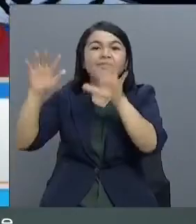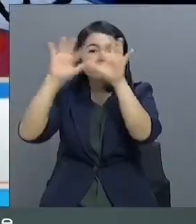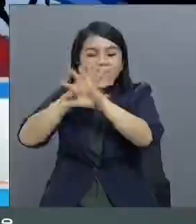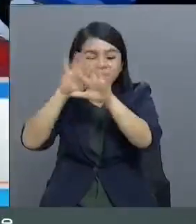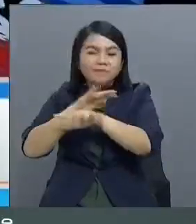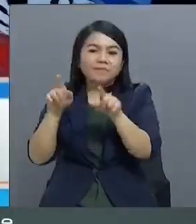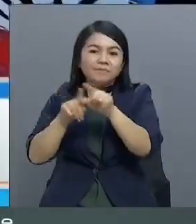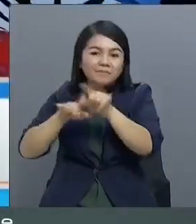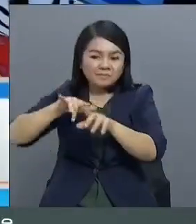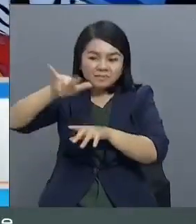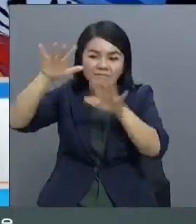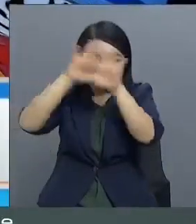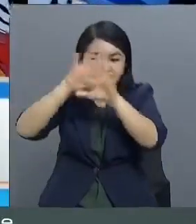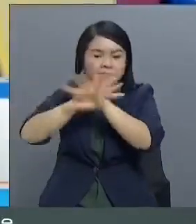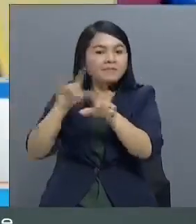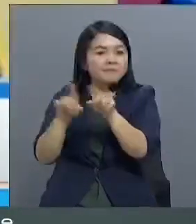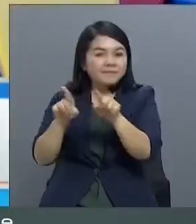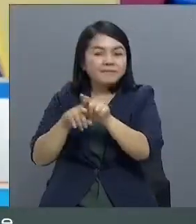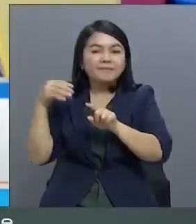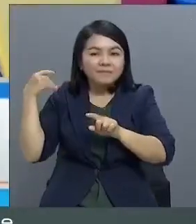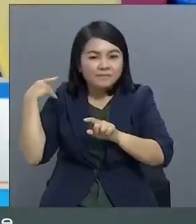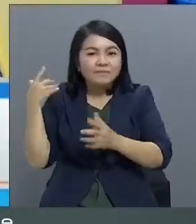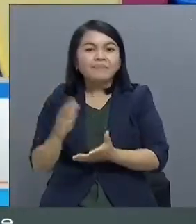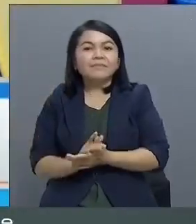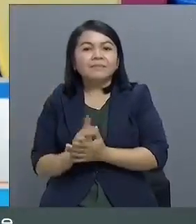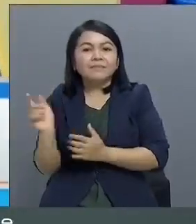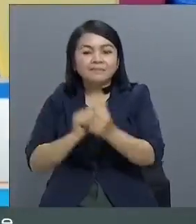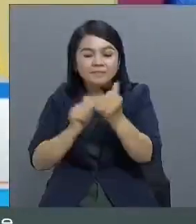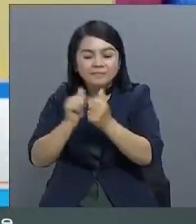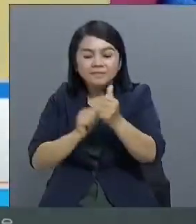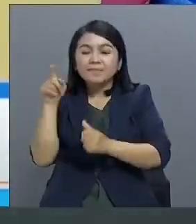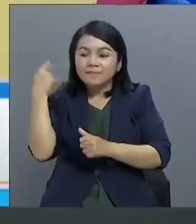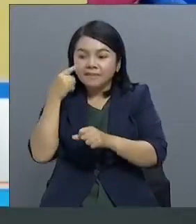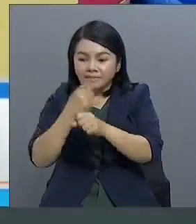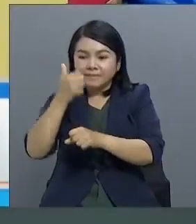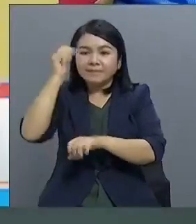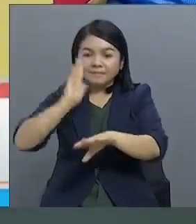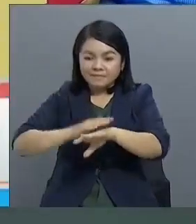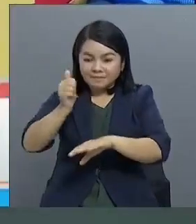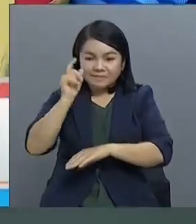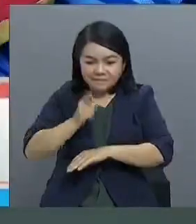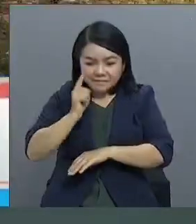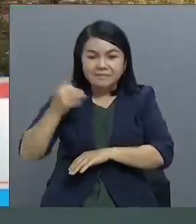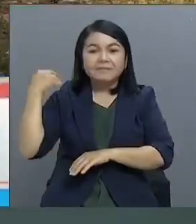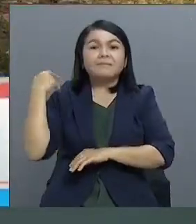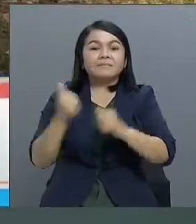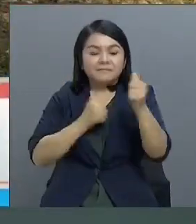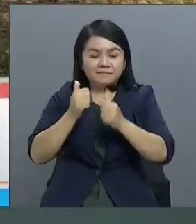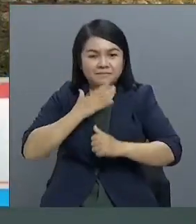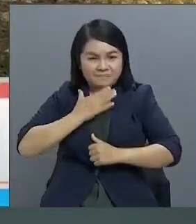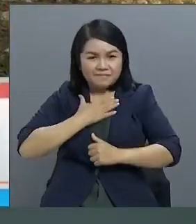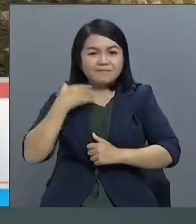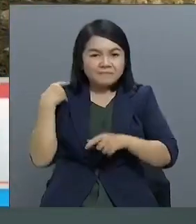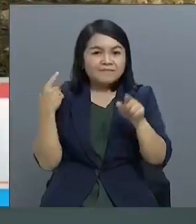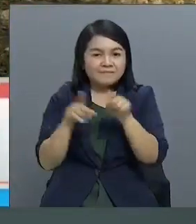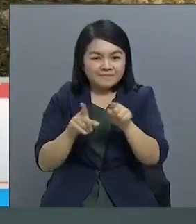จริงๆนะเห็นไหม มาอวดกันหน่อยนะฮะมาขิงกันหน่อยใครที่แบบว่าทำว่าวเก่งๆเนี่ยต้องมาสู้กับเชอสารละ นั่นหมาย